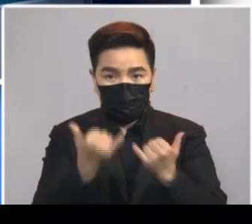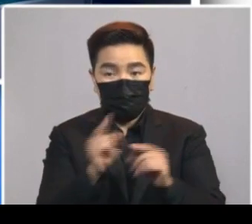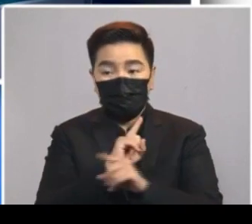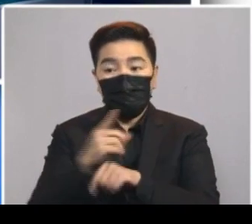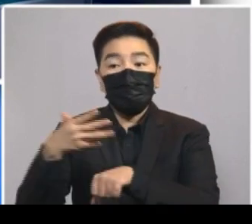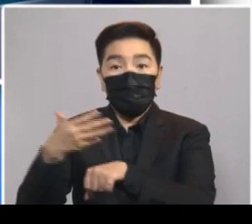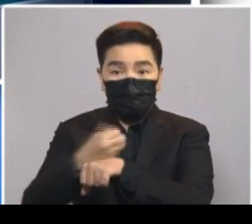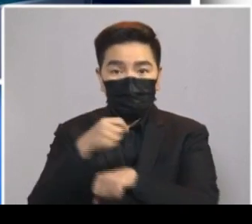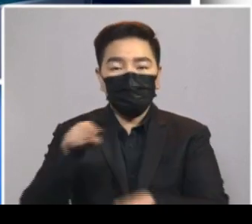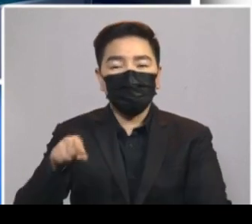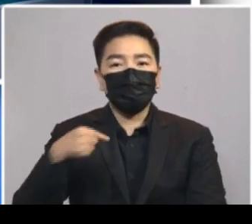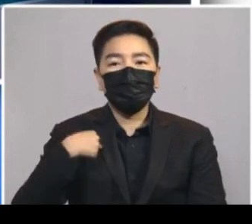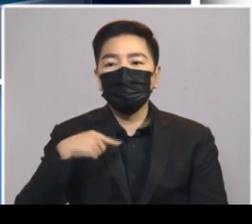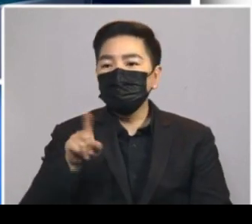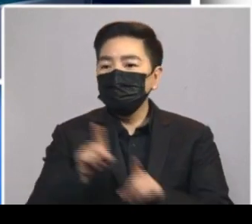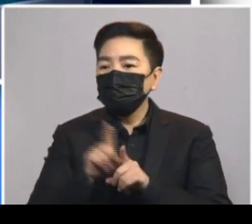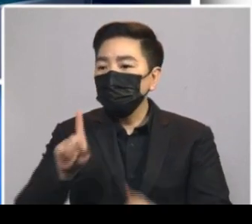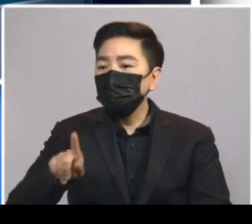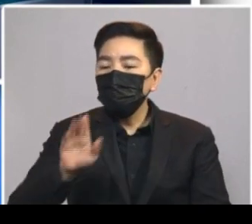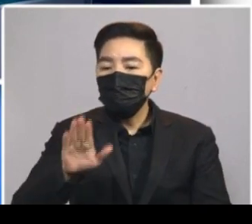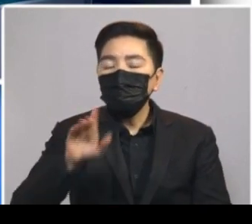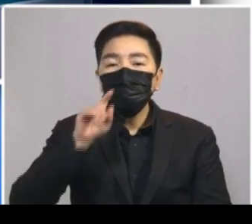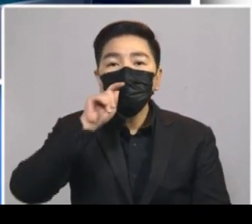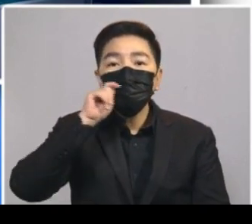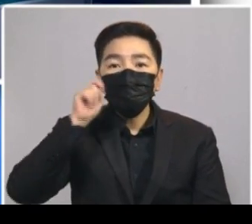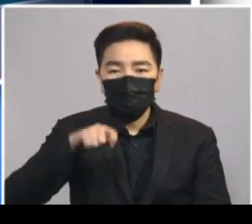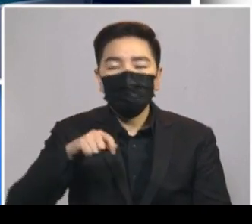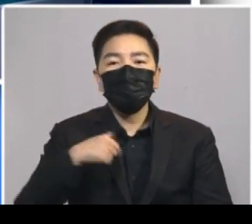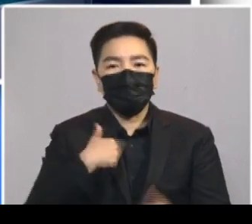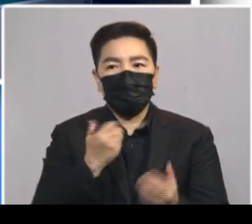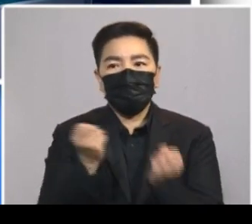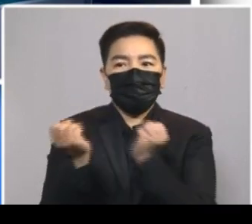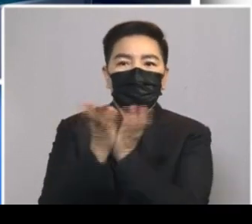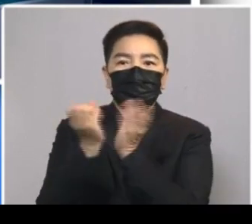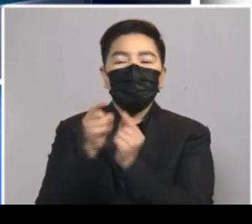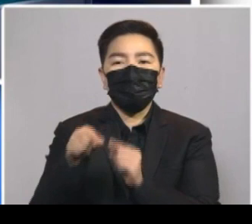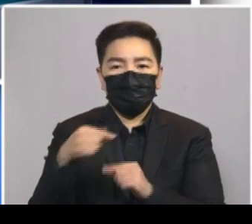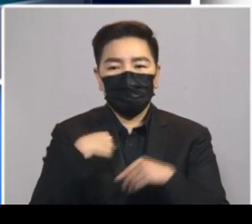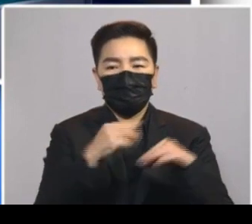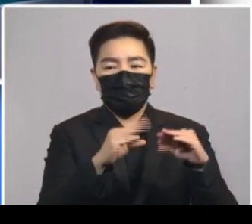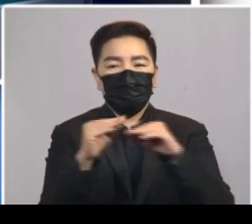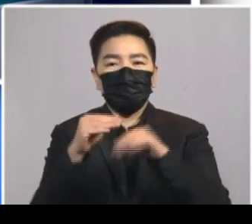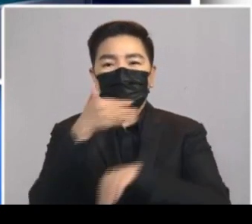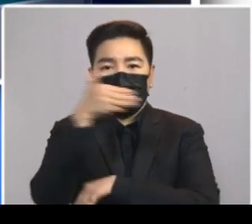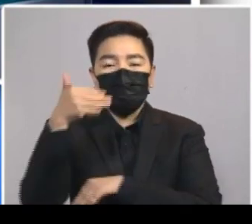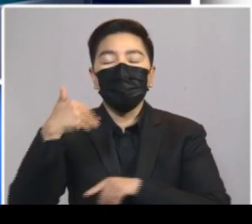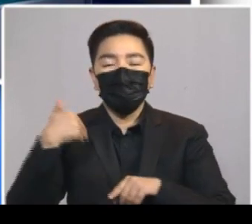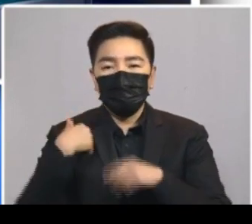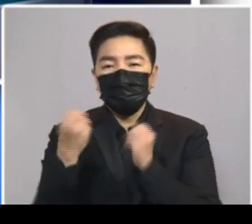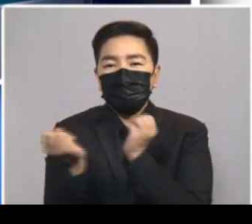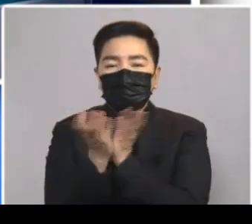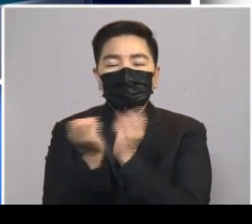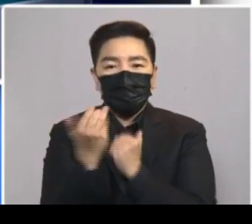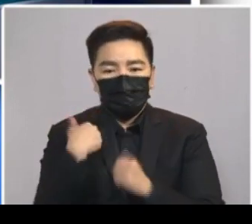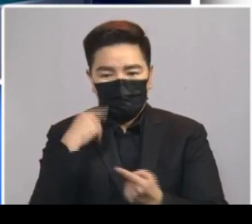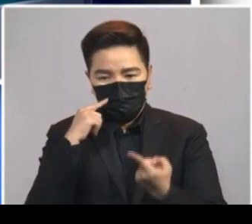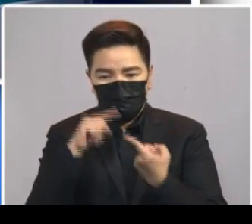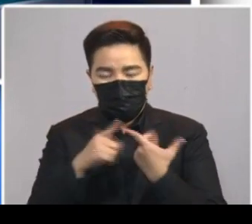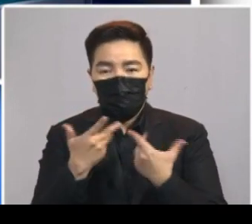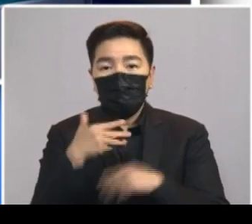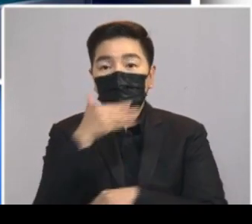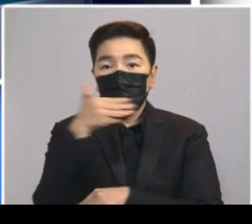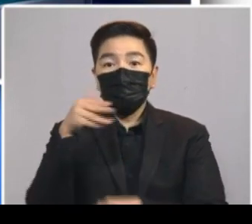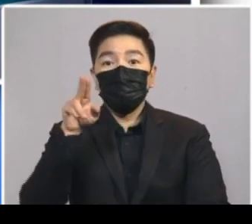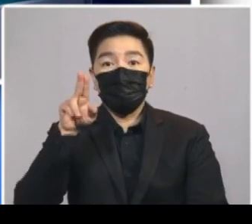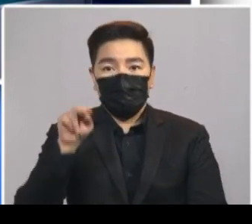การเมืองก็ยังมีเรื่องที่ทางยูเครนจะโต้ตอบรัสเซียอีกหลายที่ประชุมในระดับนานาชาตินะครับแล้วก็ที่ประชุมสหประชาช